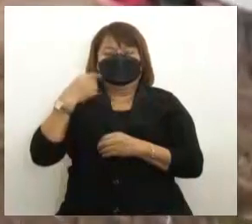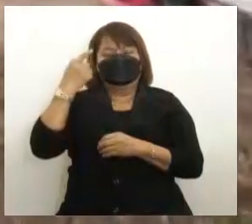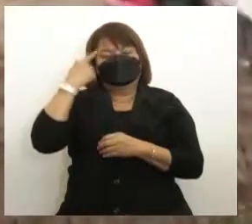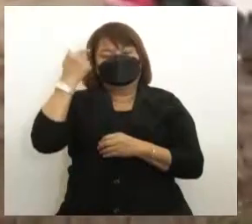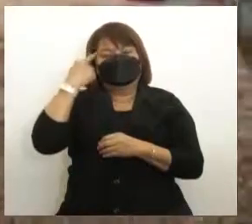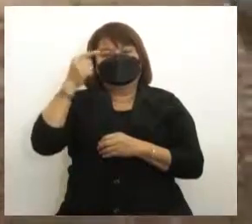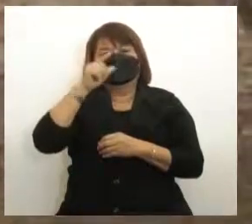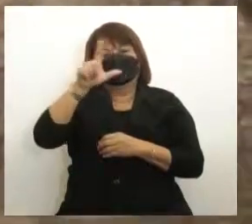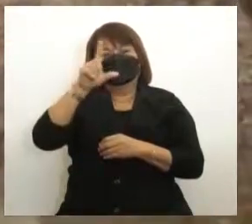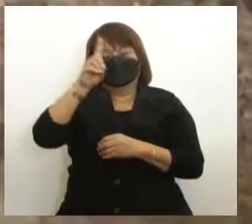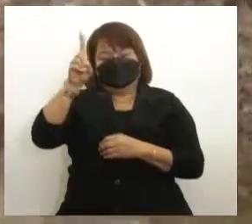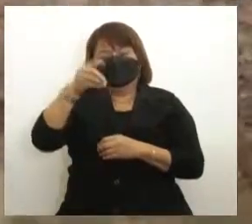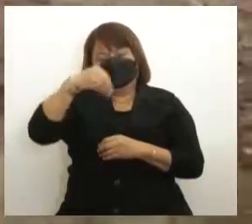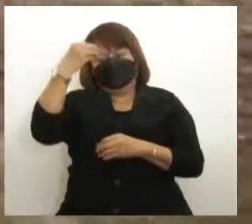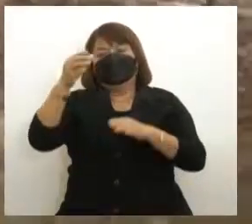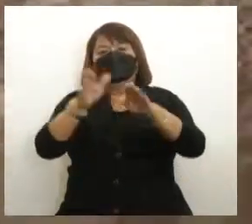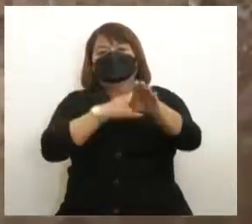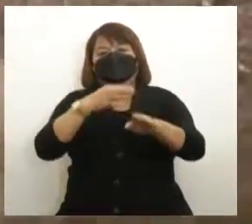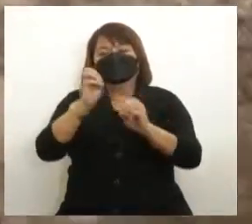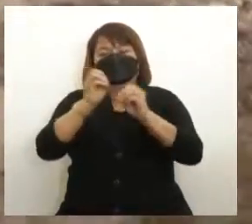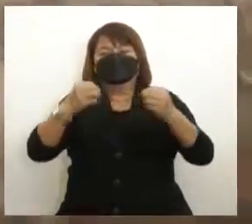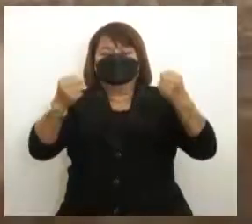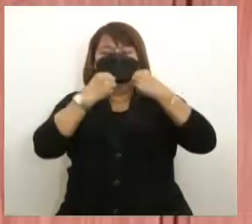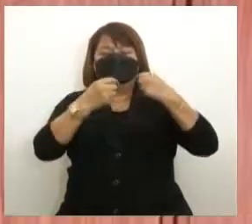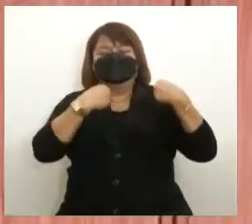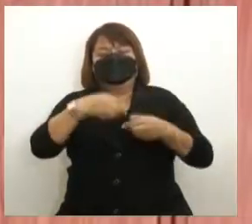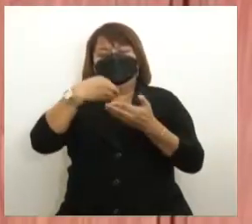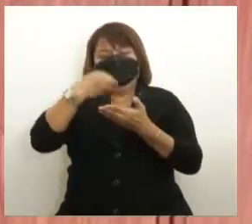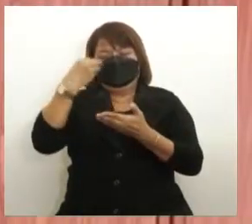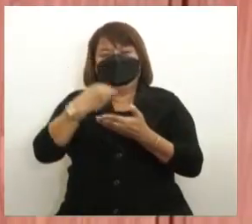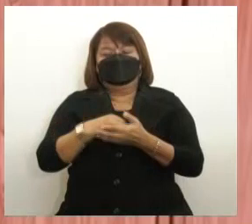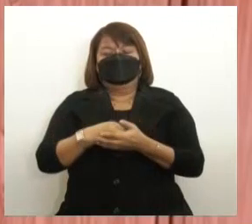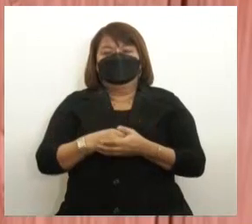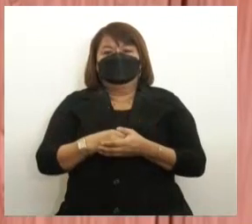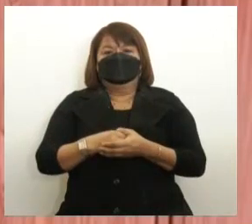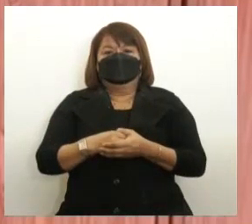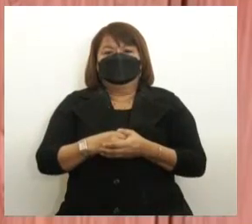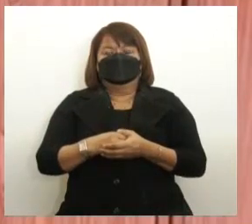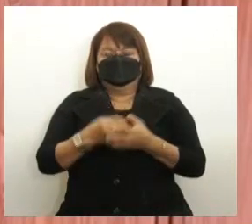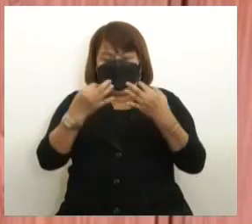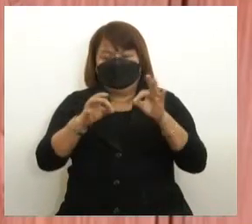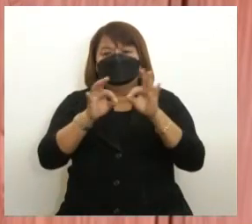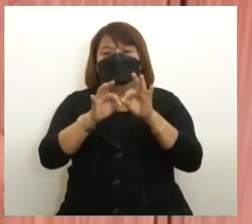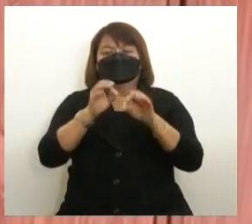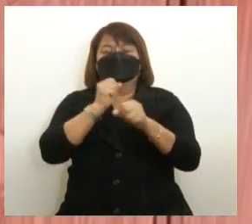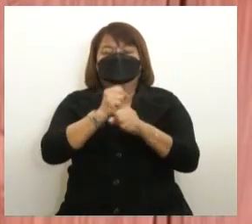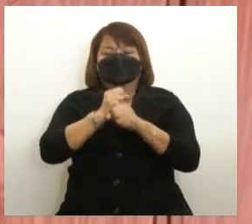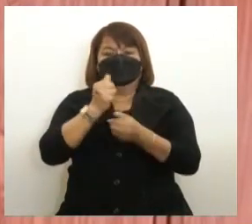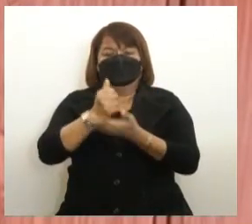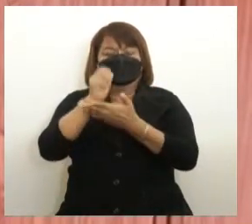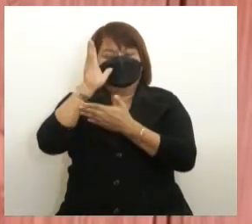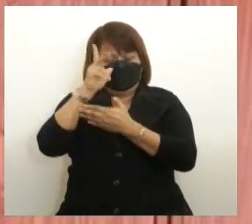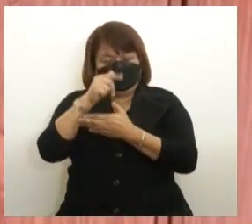นที่เรียนรู้ช้าไม่มีกำลังใจที่จะมาเรียนนะคะจึงแล้วก็ที่สำคัญก็คือทำงานช่วยผู้ปกครองด้